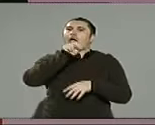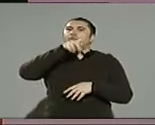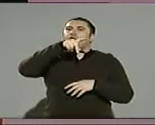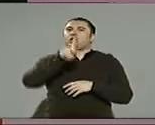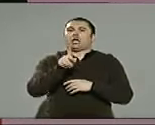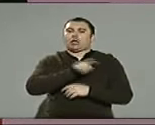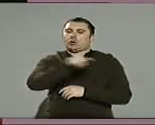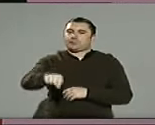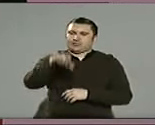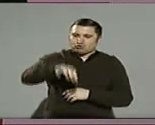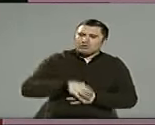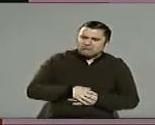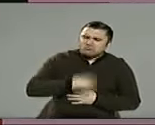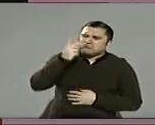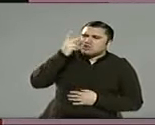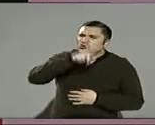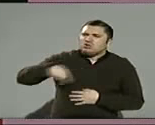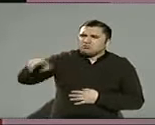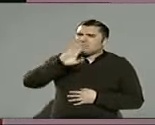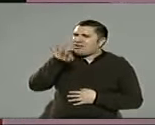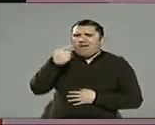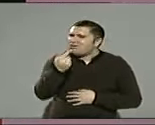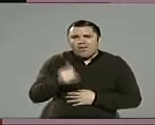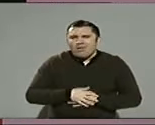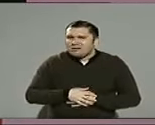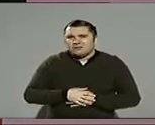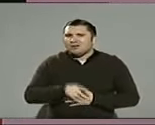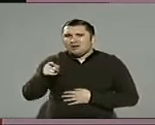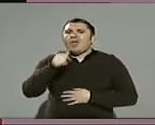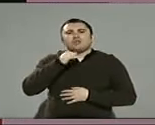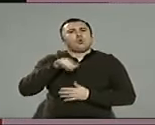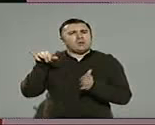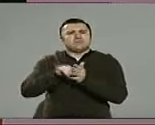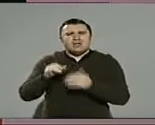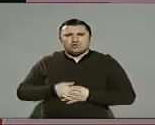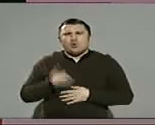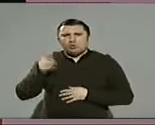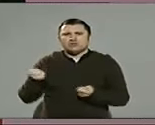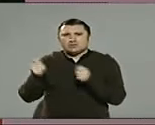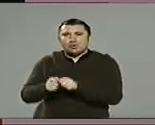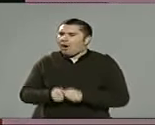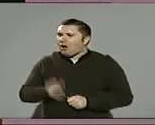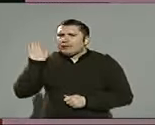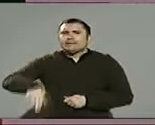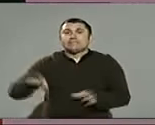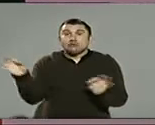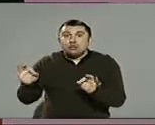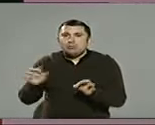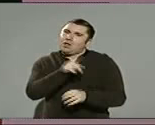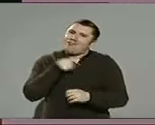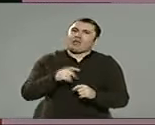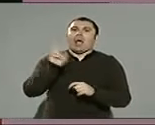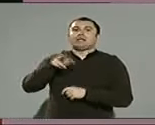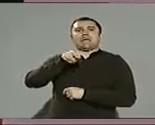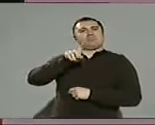wir verstehen, ihr habt kein Geld und müsst das Jugendzentrum zumachen, macht nichts, wir führen das als NPD für euch weiter. Das darf doch nicht wahr sein, dass wir so